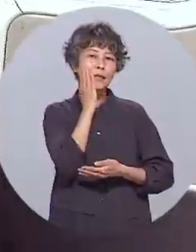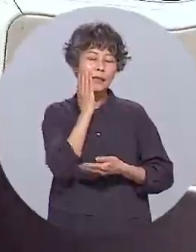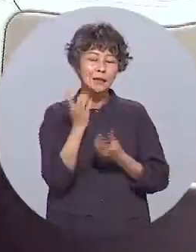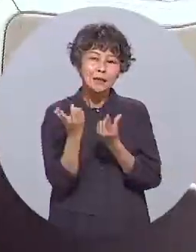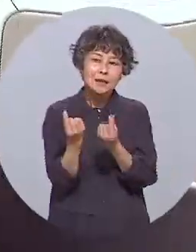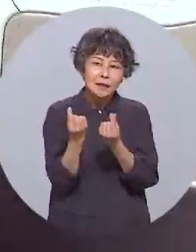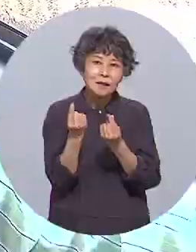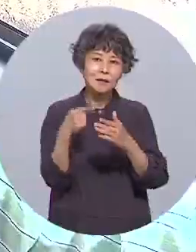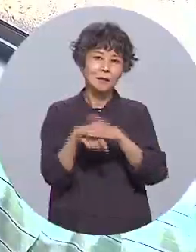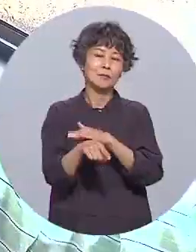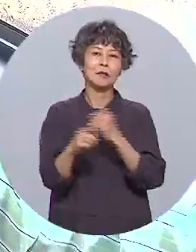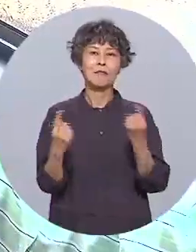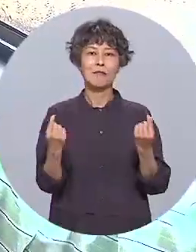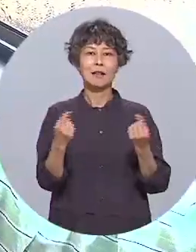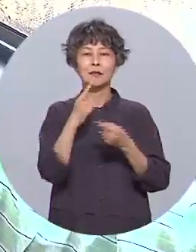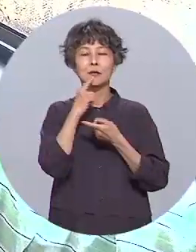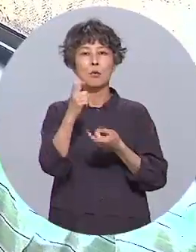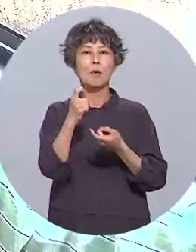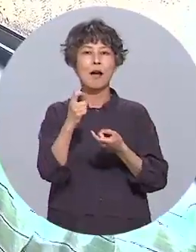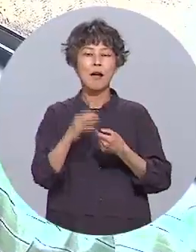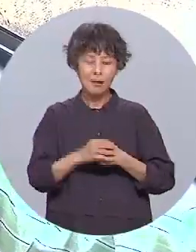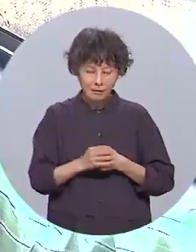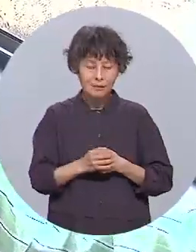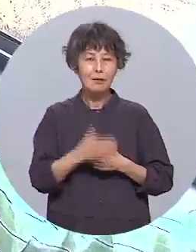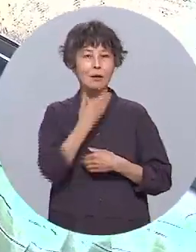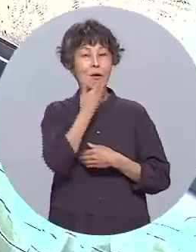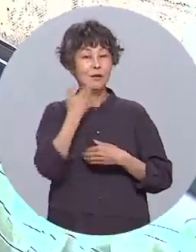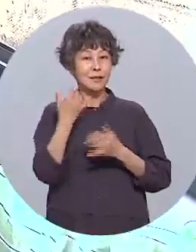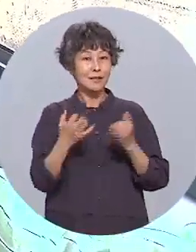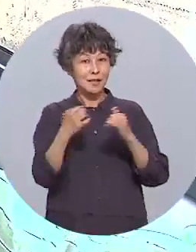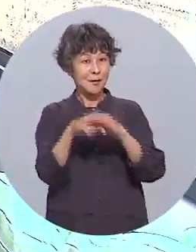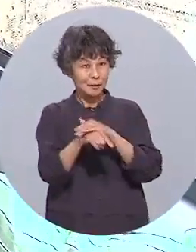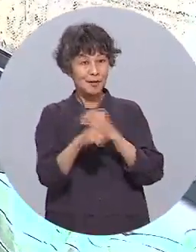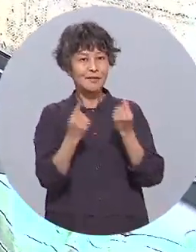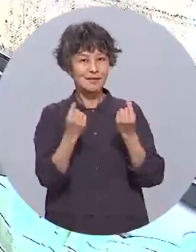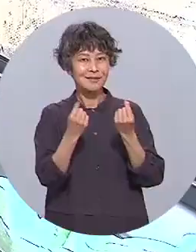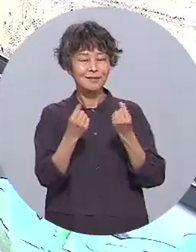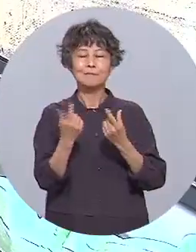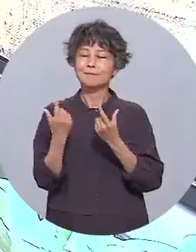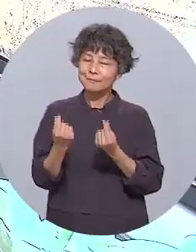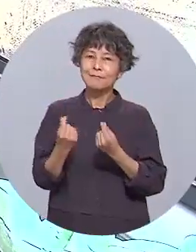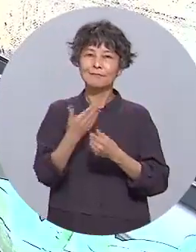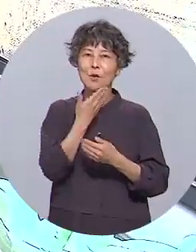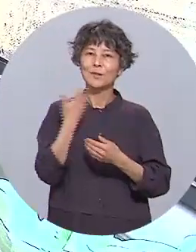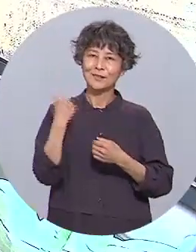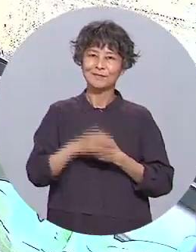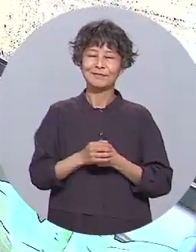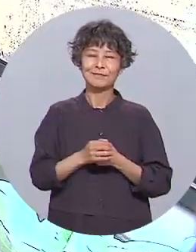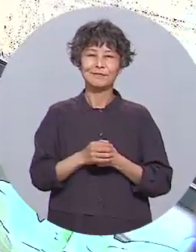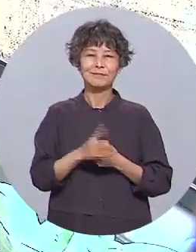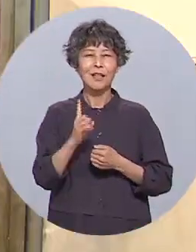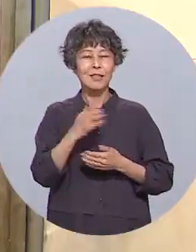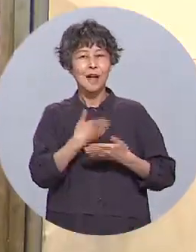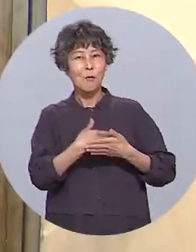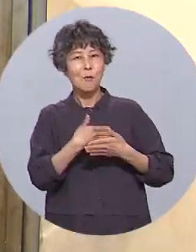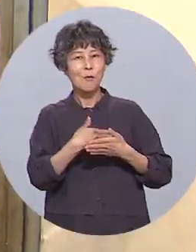める意味なんですよね。 なるほど、美味しい野菜ですね。きっと 美味しいですよ。 気になる。